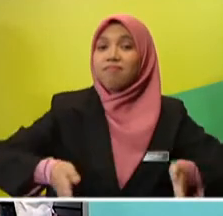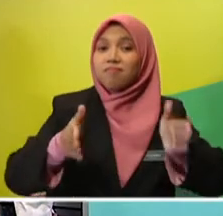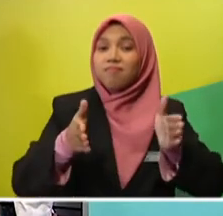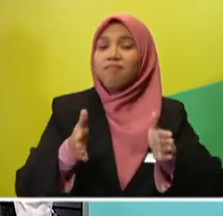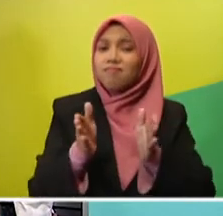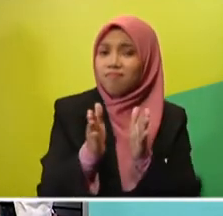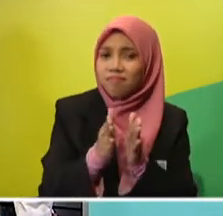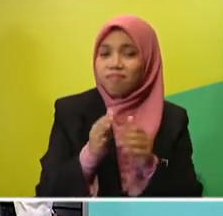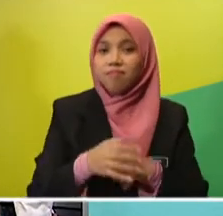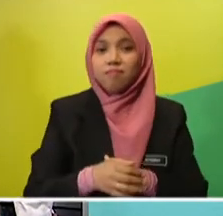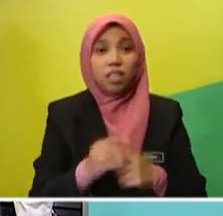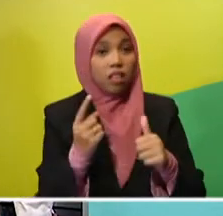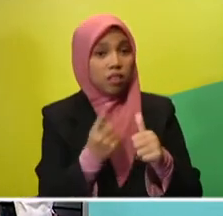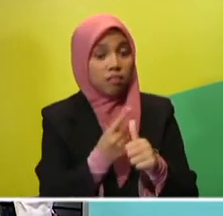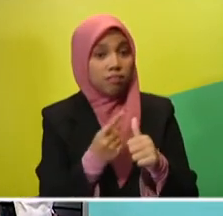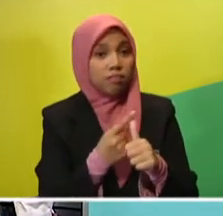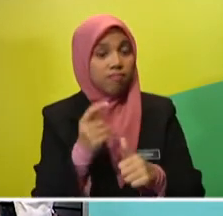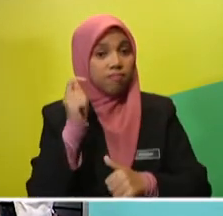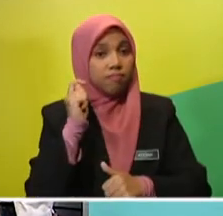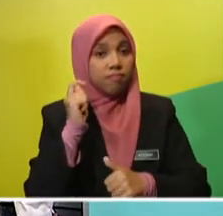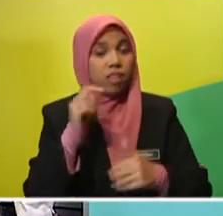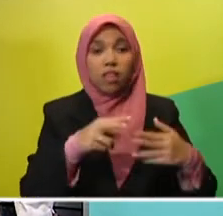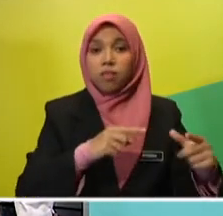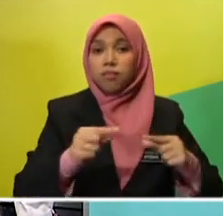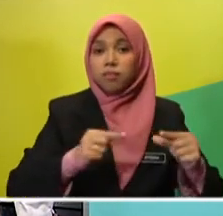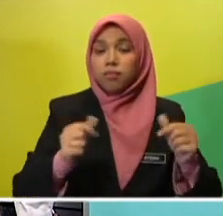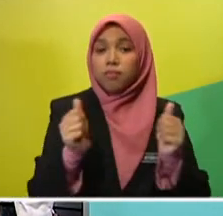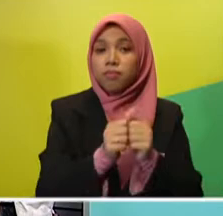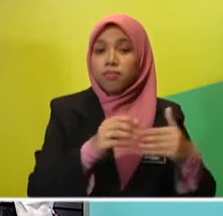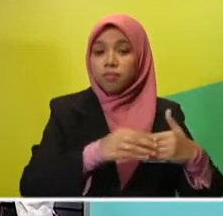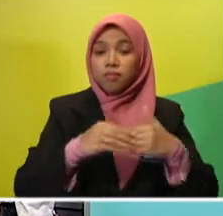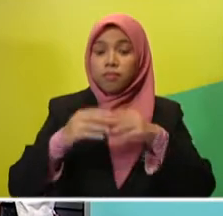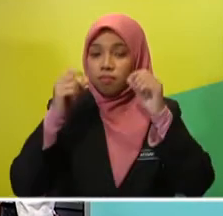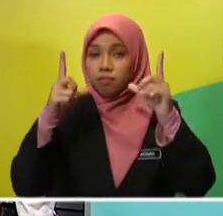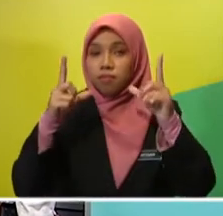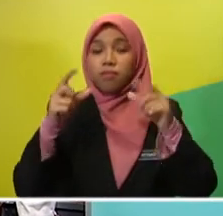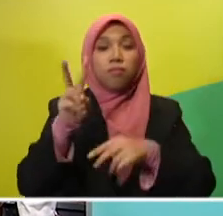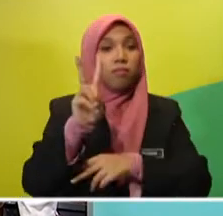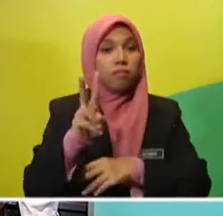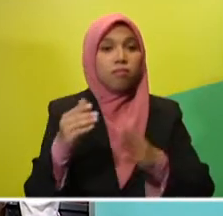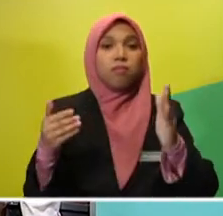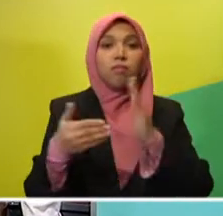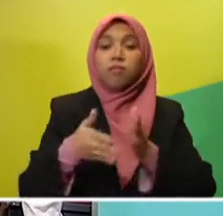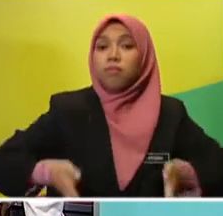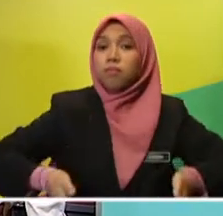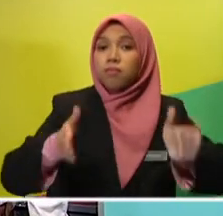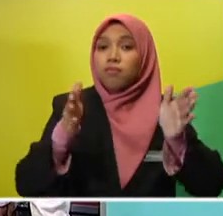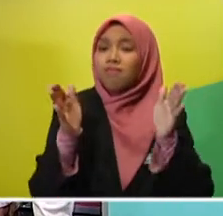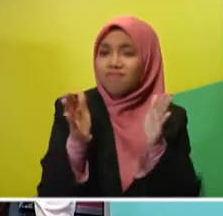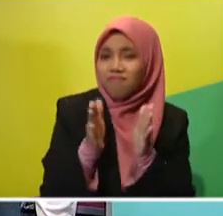tadi bergerak dengan pemandu celik dan kedua melalui lorong sempit. Okey. Okay.